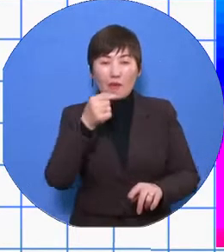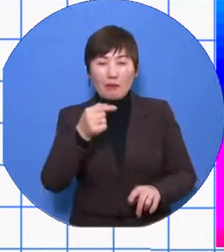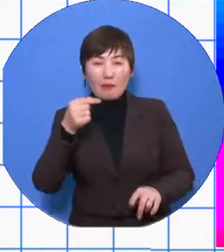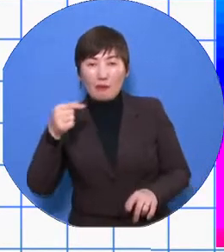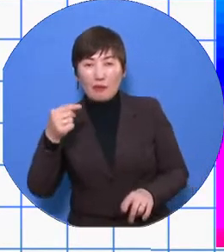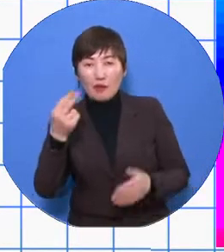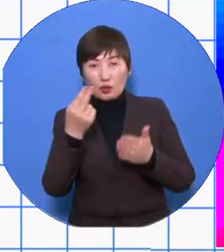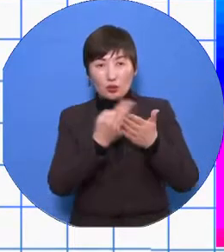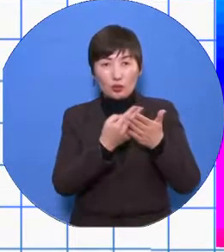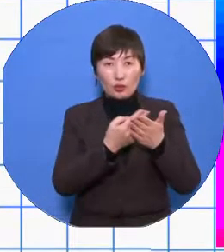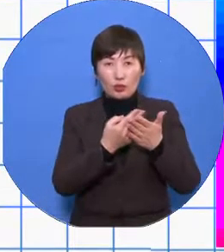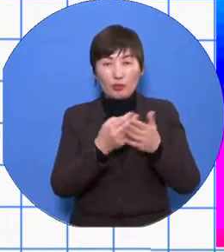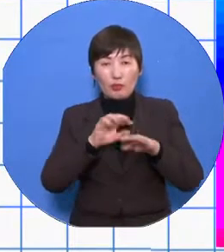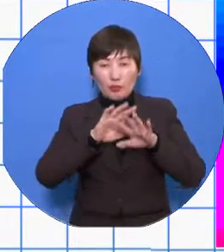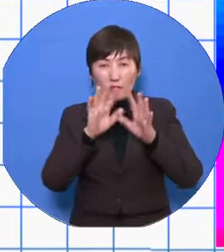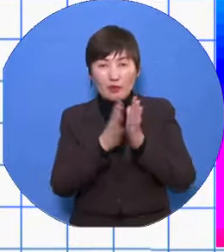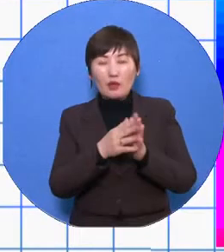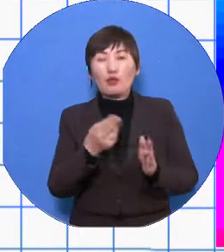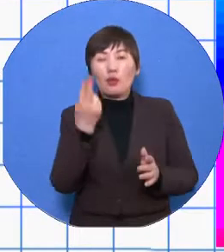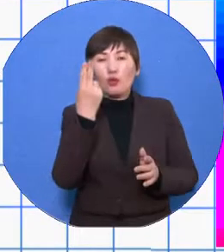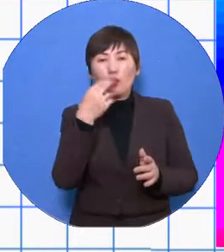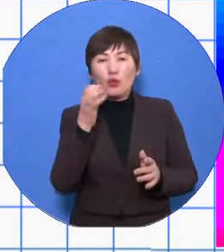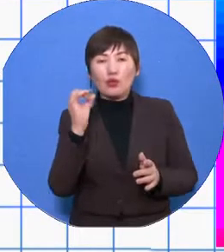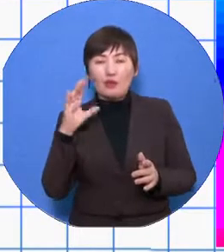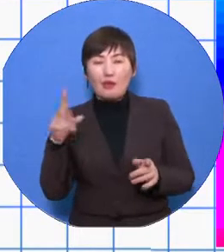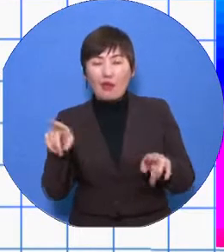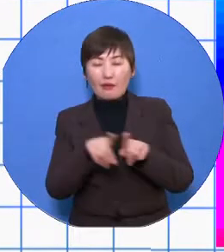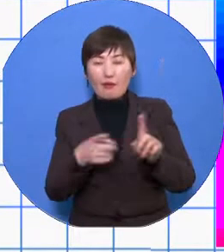бидний тэмдэглэсэн дүрс дээр очиж давхцж байна.